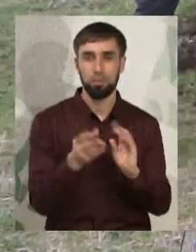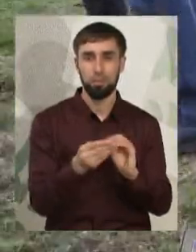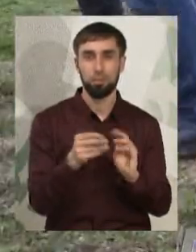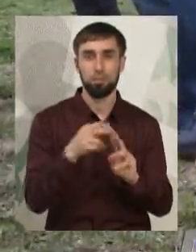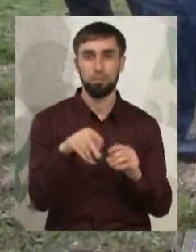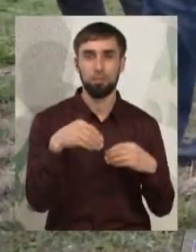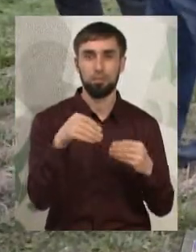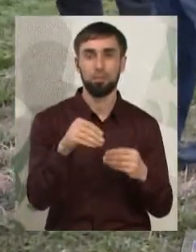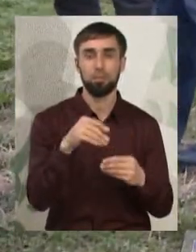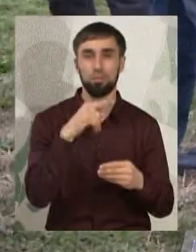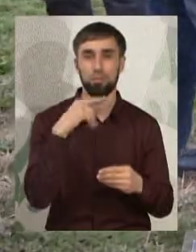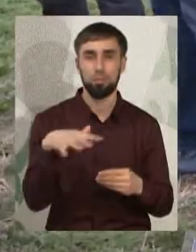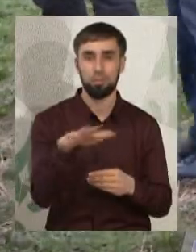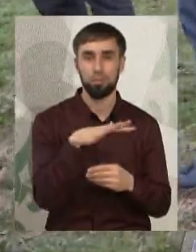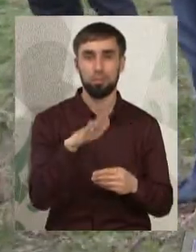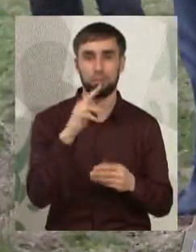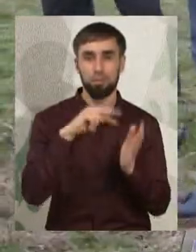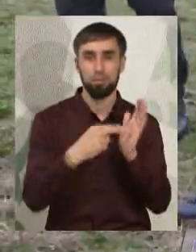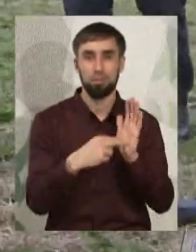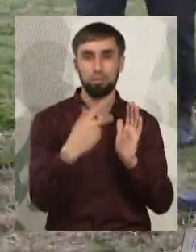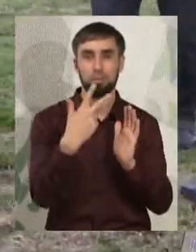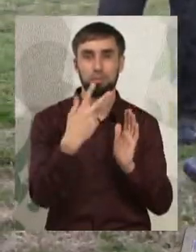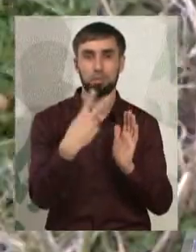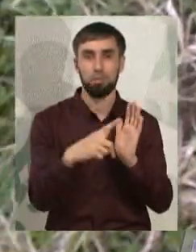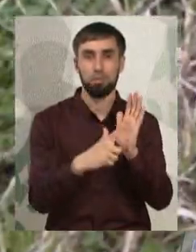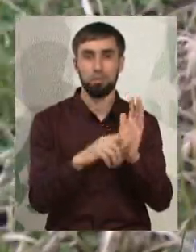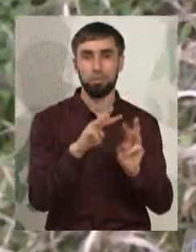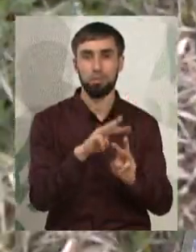посадить по всей стране порядка 27 миллионов деревьев. Она